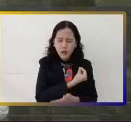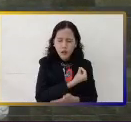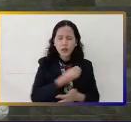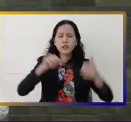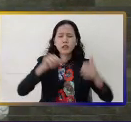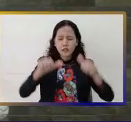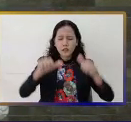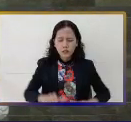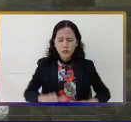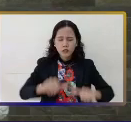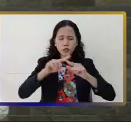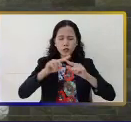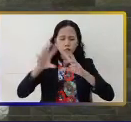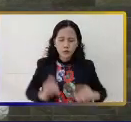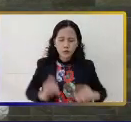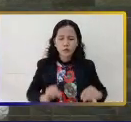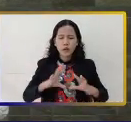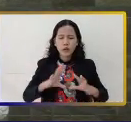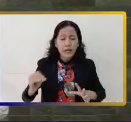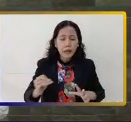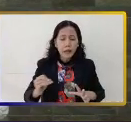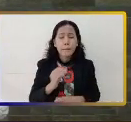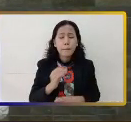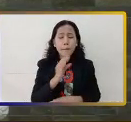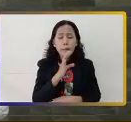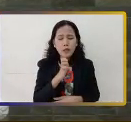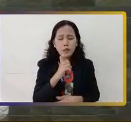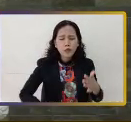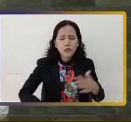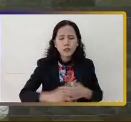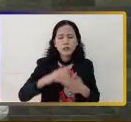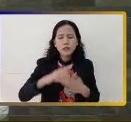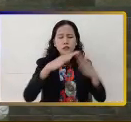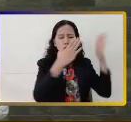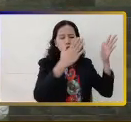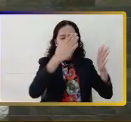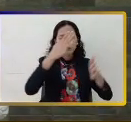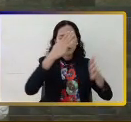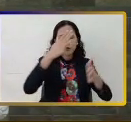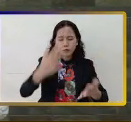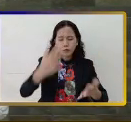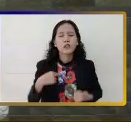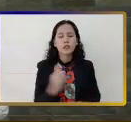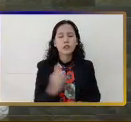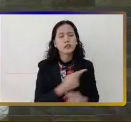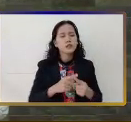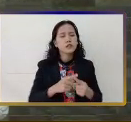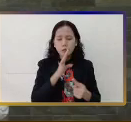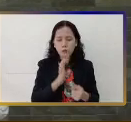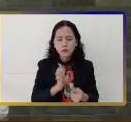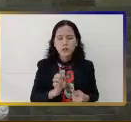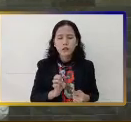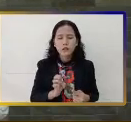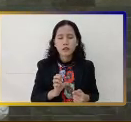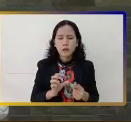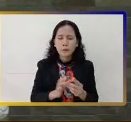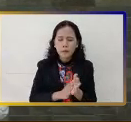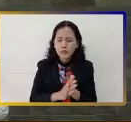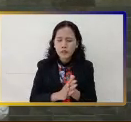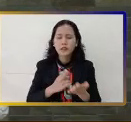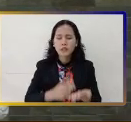katulad kami ng gusto niyo pong marating po namin, Panginoon. Help your people to understand that what